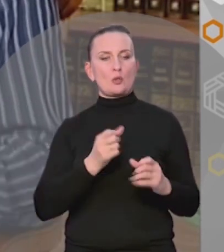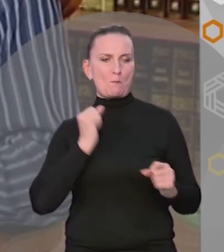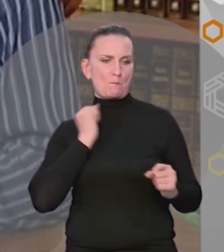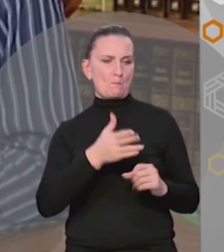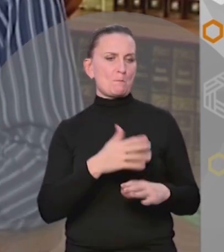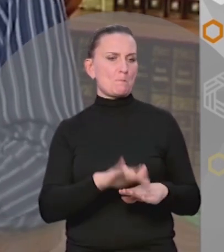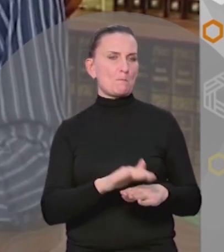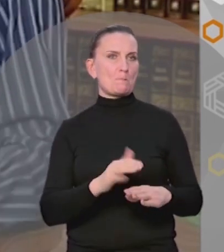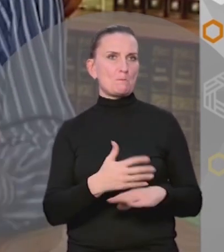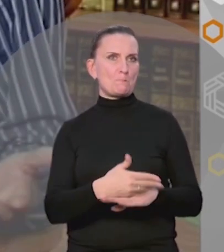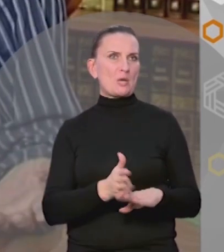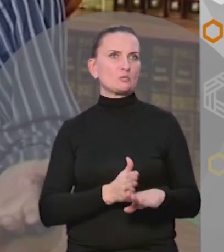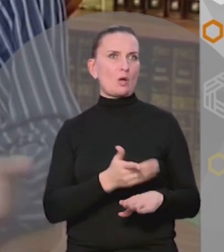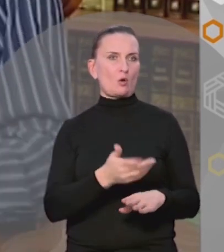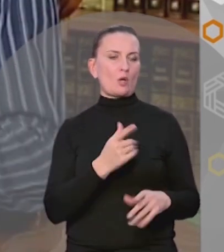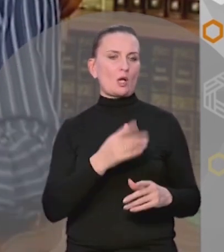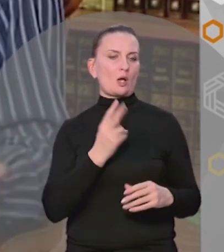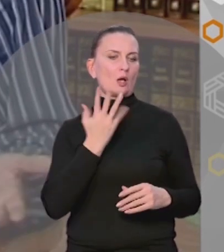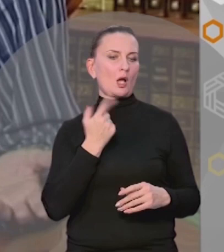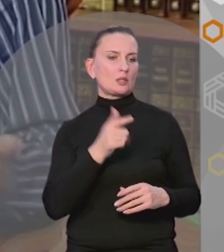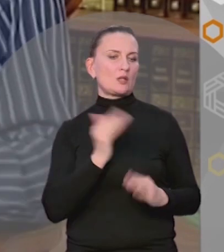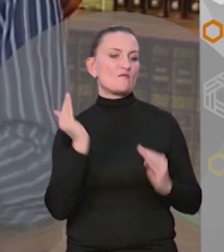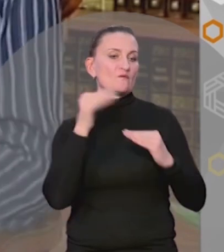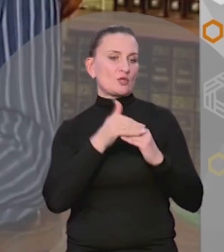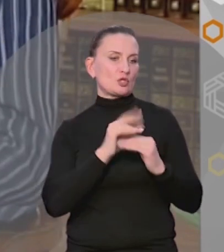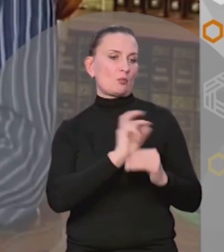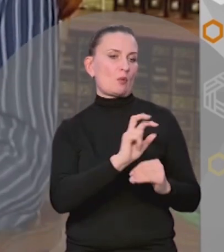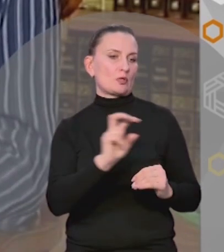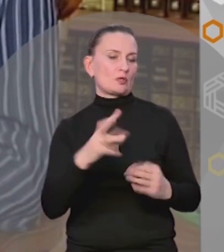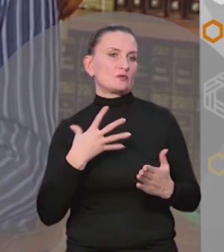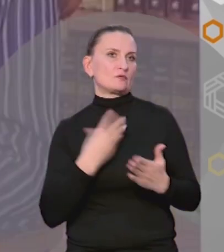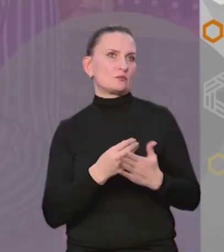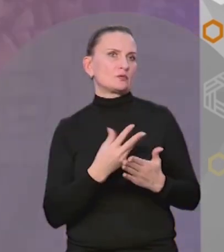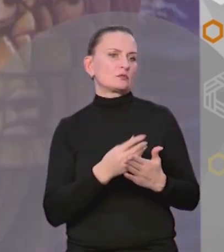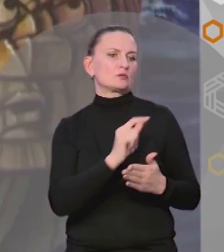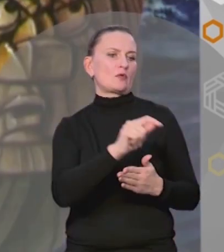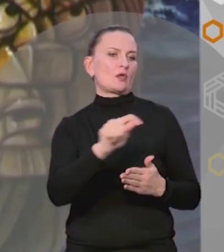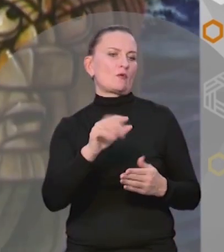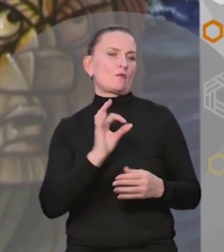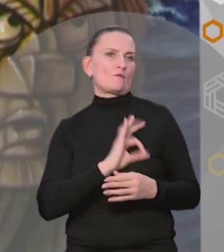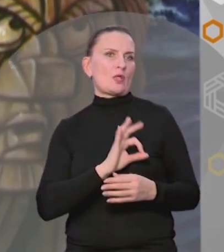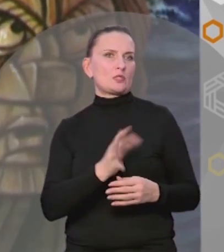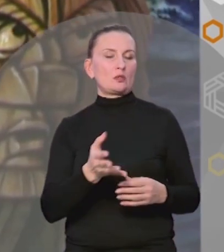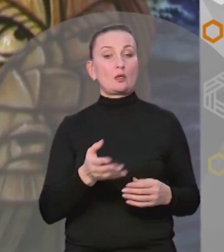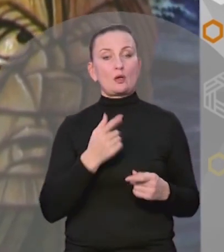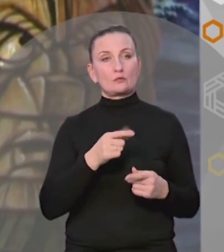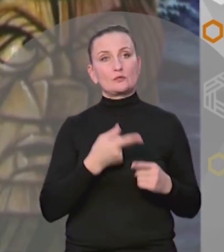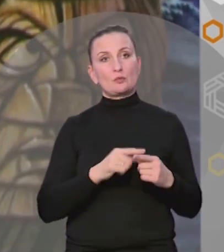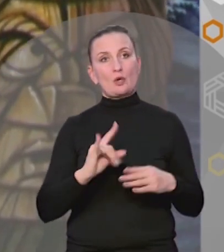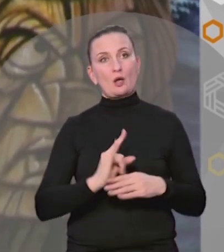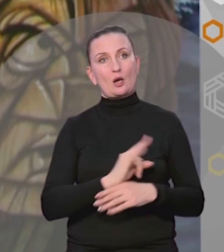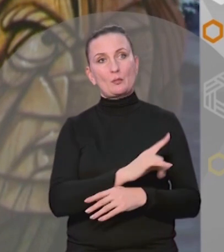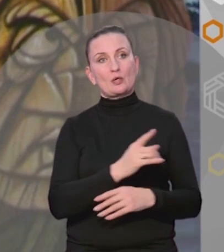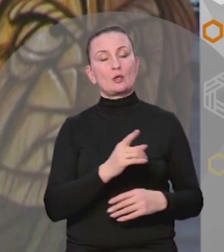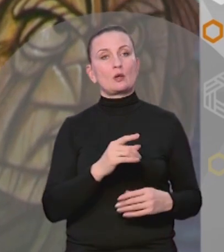запустить башмаком в тот момент, когда она совершала вечерний обход своих владений. Теперь для корабельной